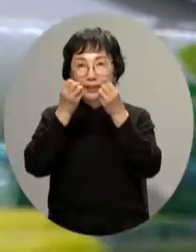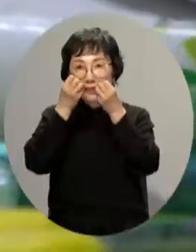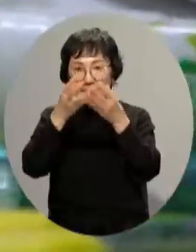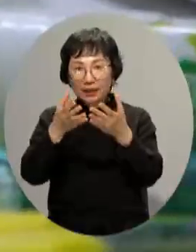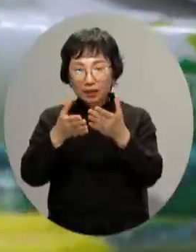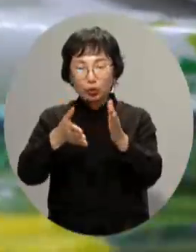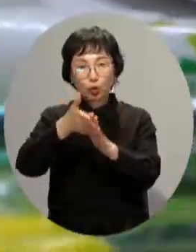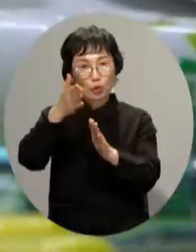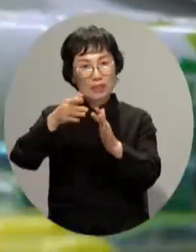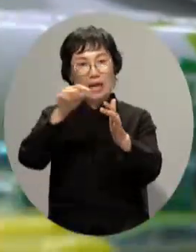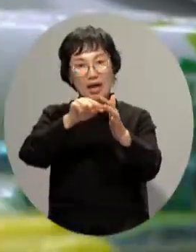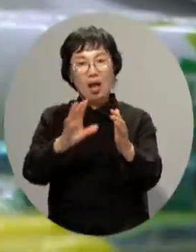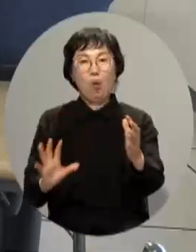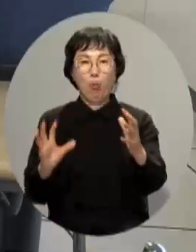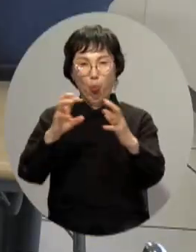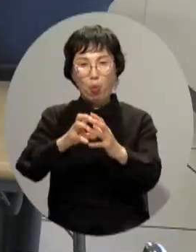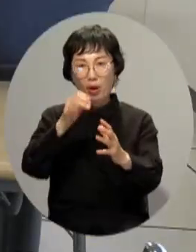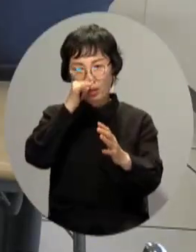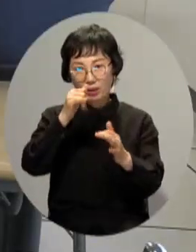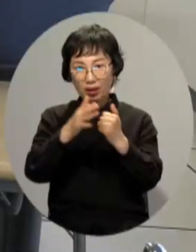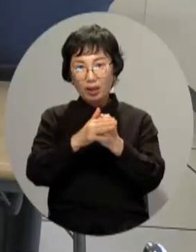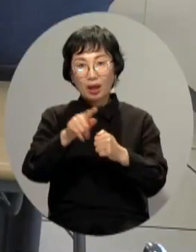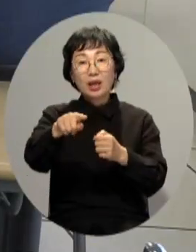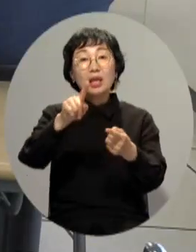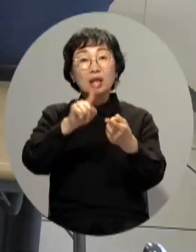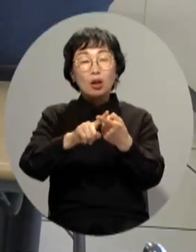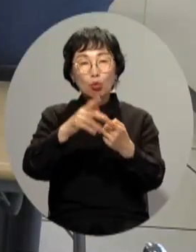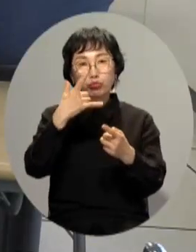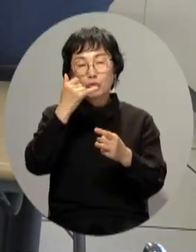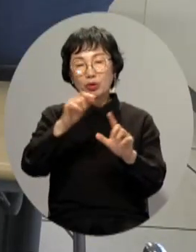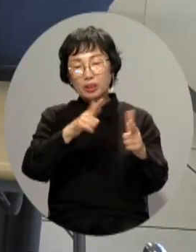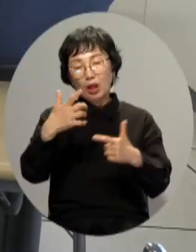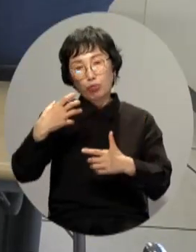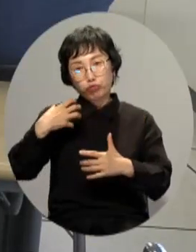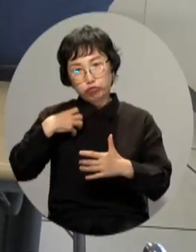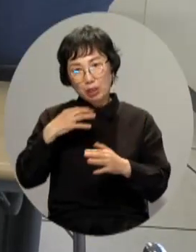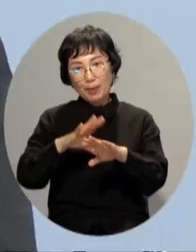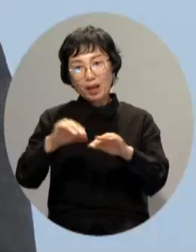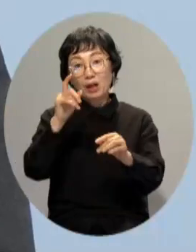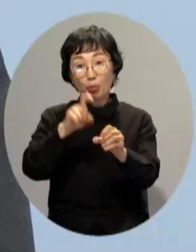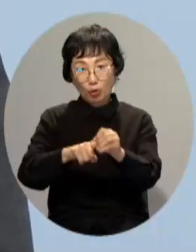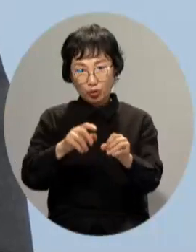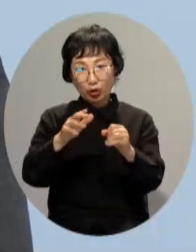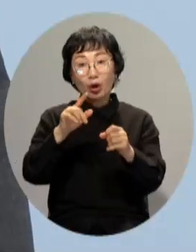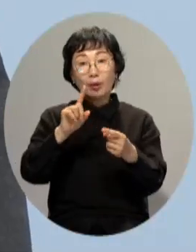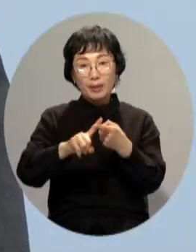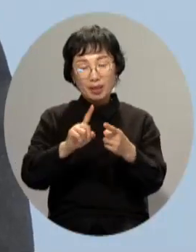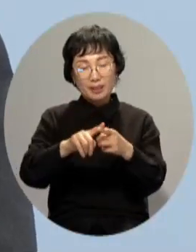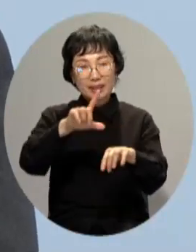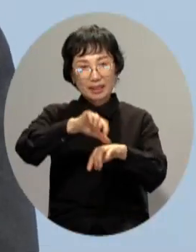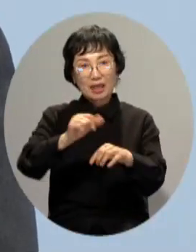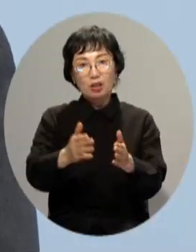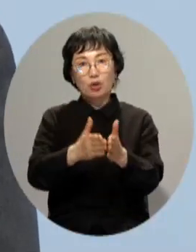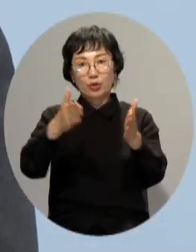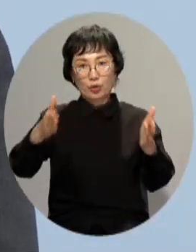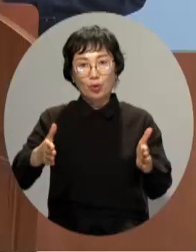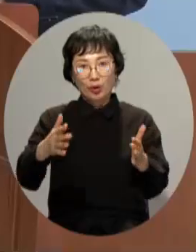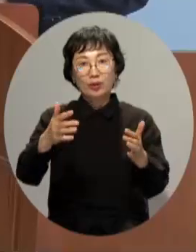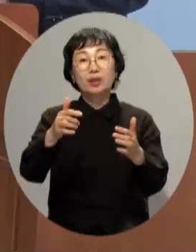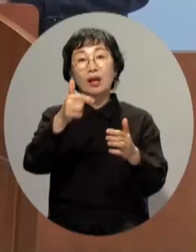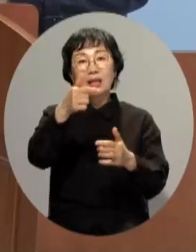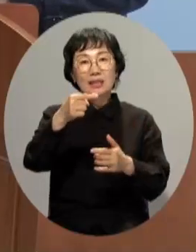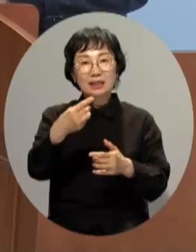있습니다. 전라북도 교육청은 이런 학부모들의 부담을 안아하기 위해 돌봄 시간을 연장하는 늘봄학교